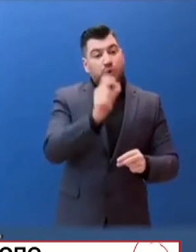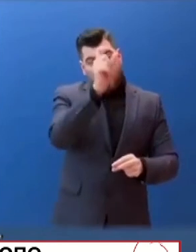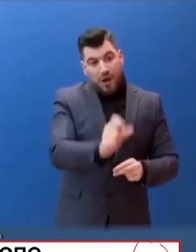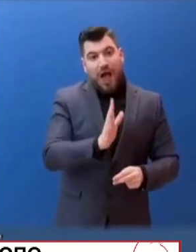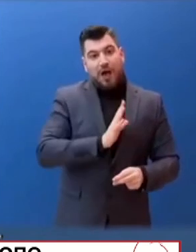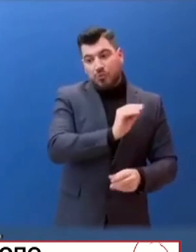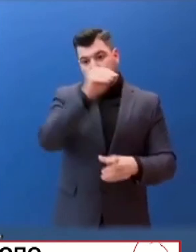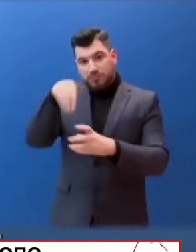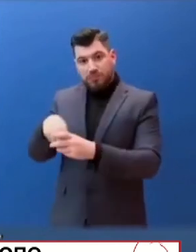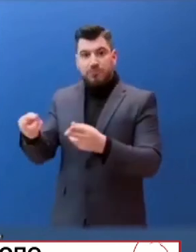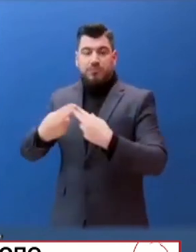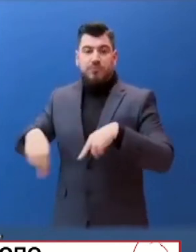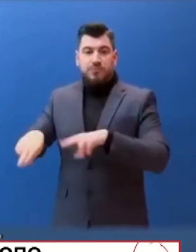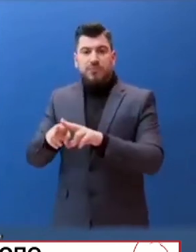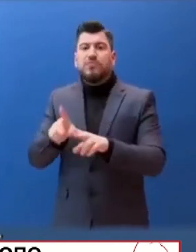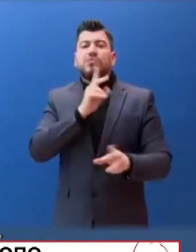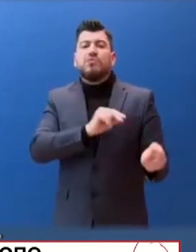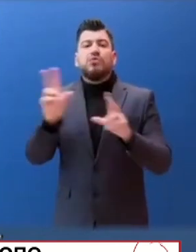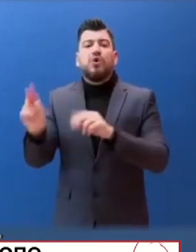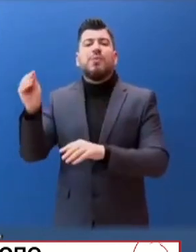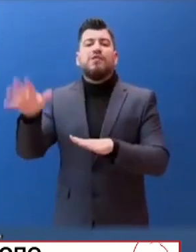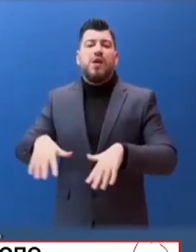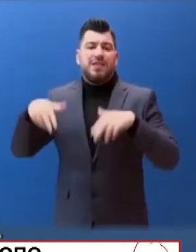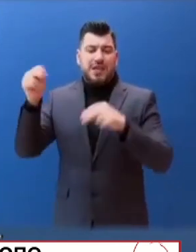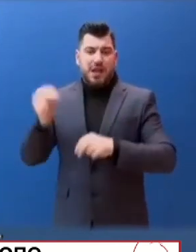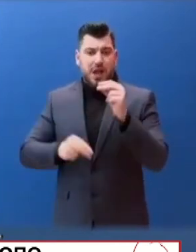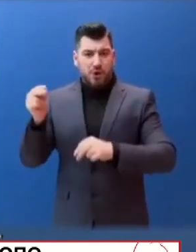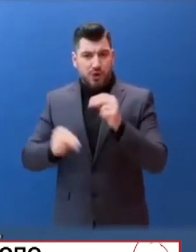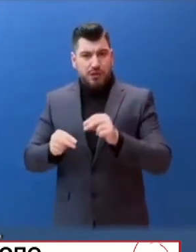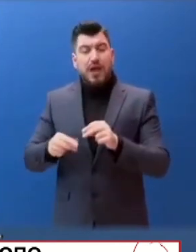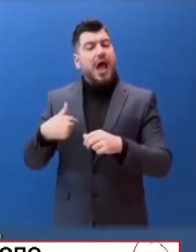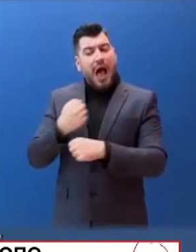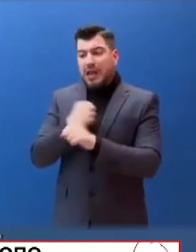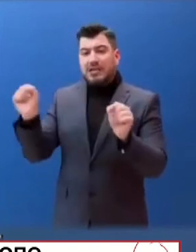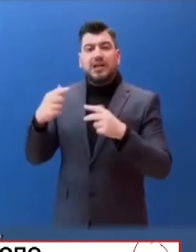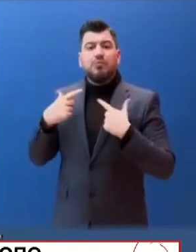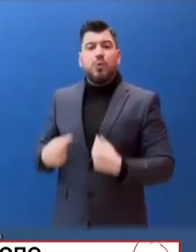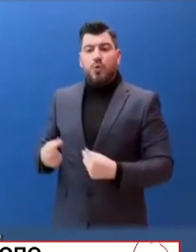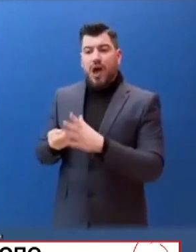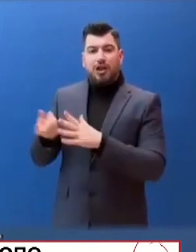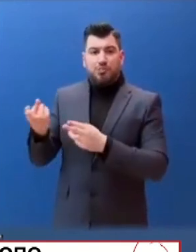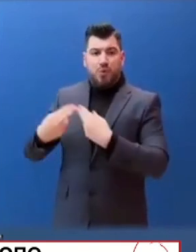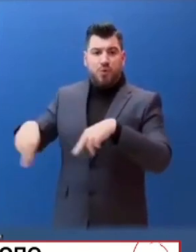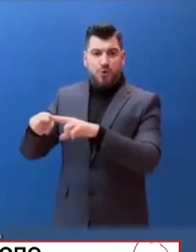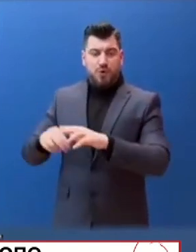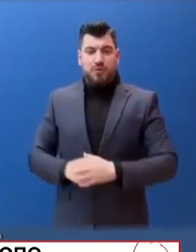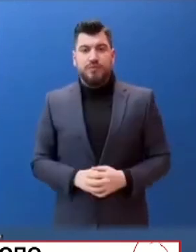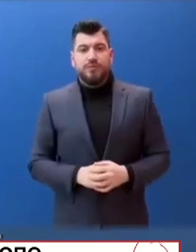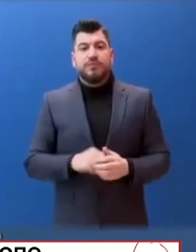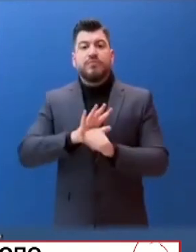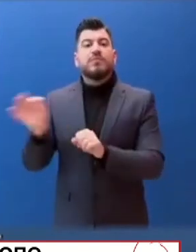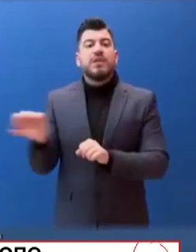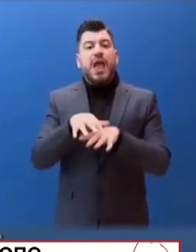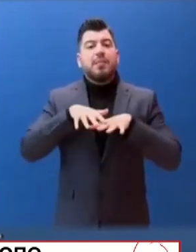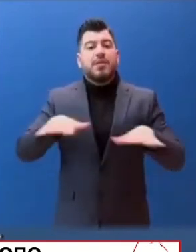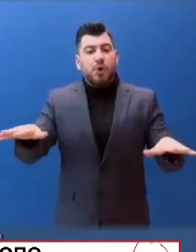Περιφερειακού Συμβούλου, ανεξάρτητα από τον αριθμό των μελών του. Για την επιδημιολογική κατάσταση και